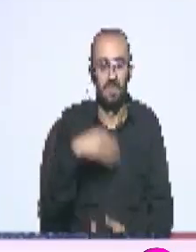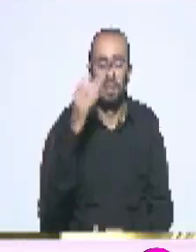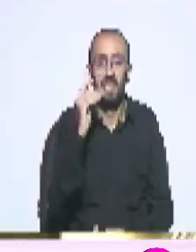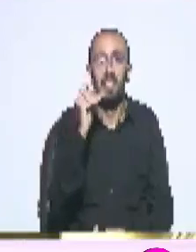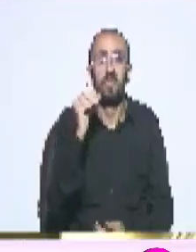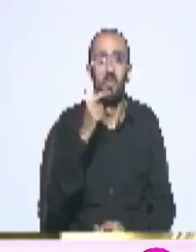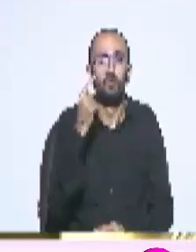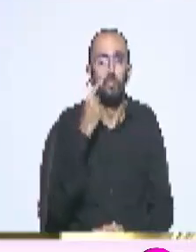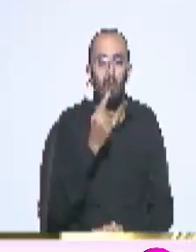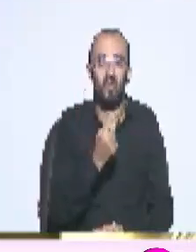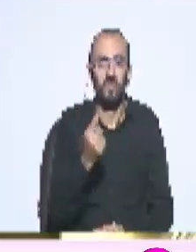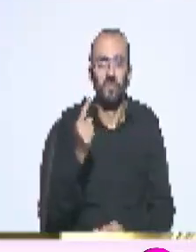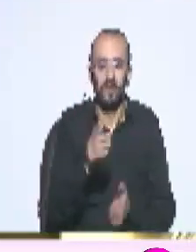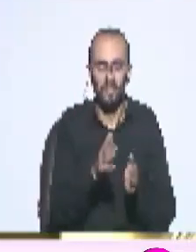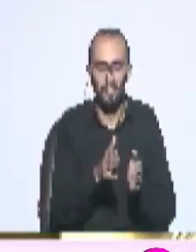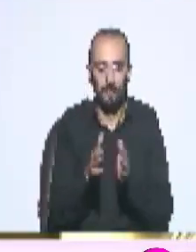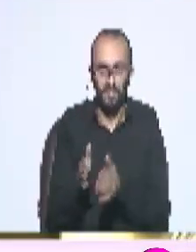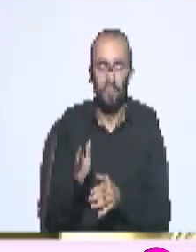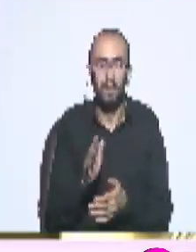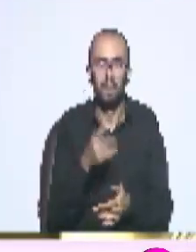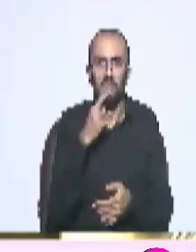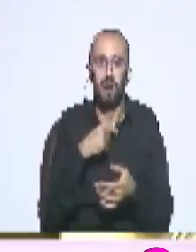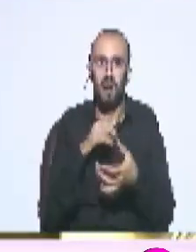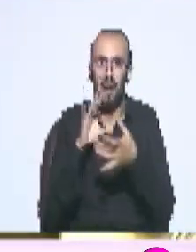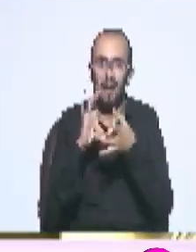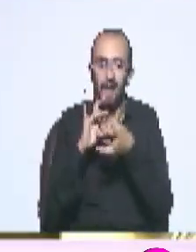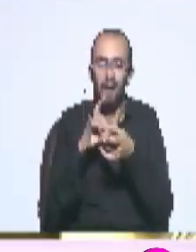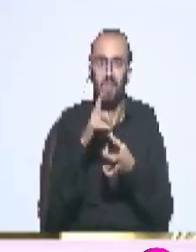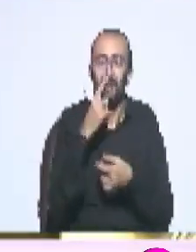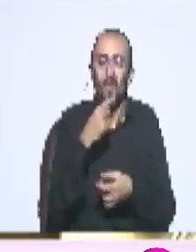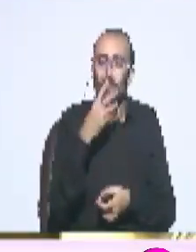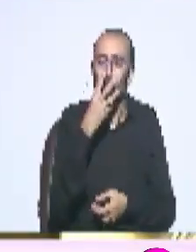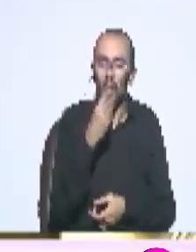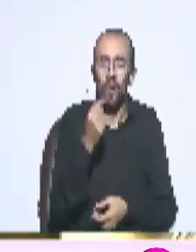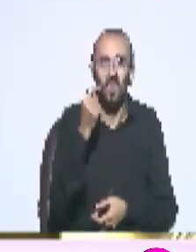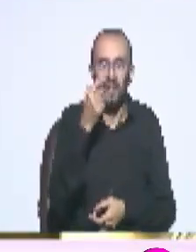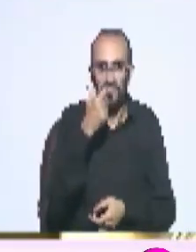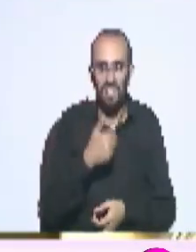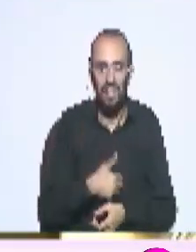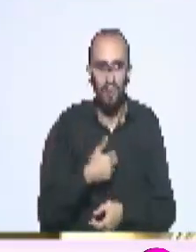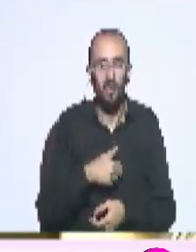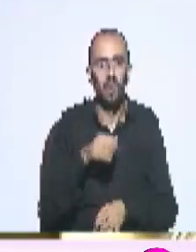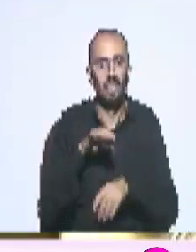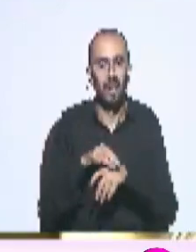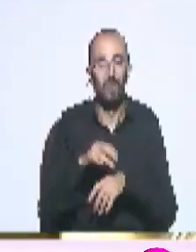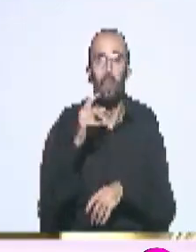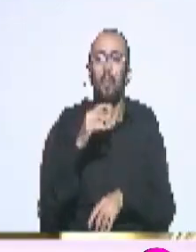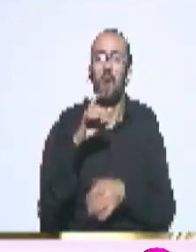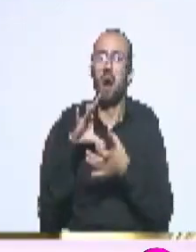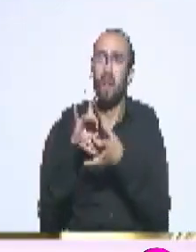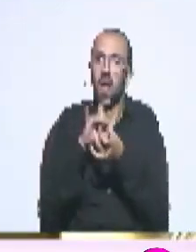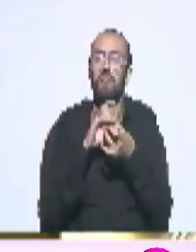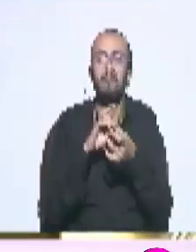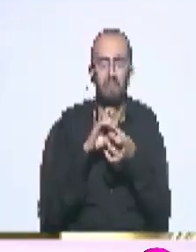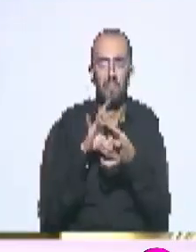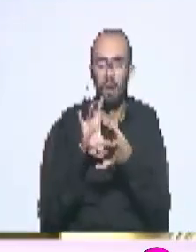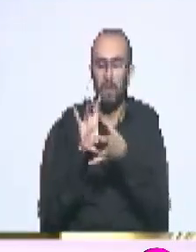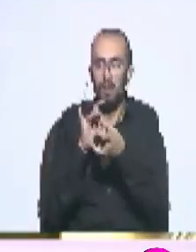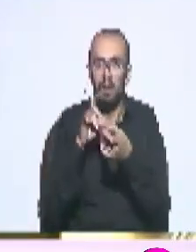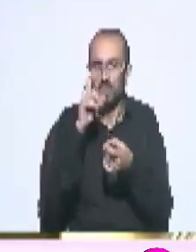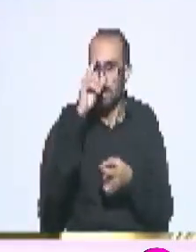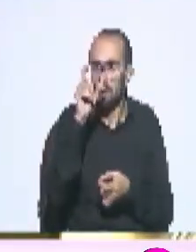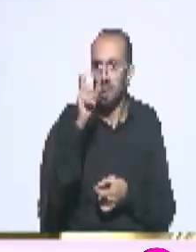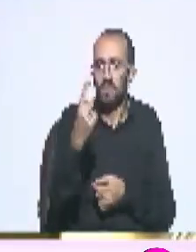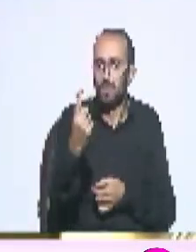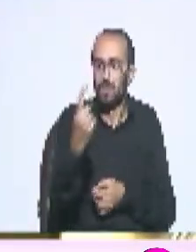ومناسبه العلاقات بقى واحنا قلنا قسمناه روح ونفس وجسد وعلاقات العلاقات بقى في احنا ناس كده بنتعامل معاهم اول ما حد يدخل